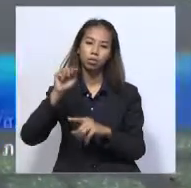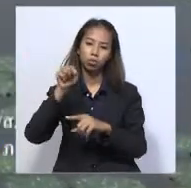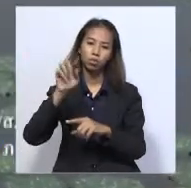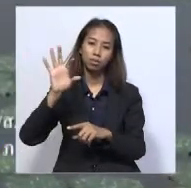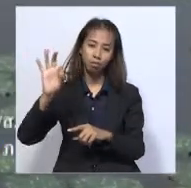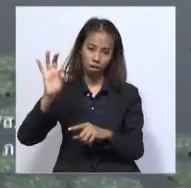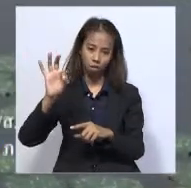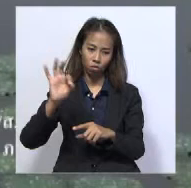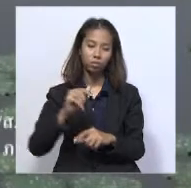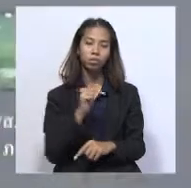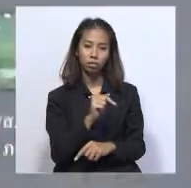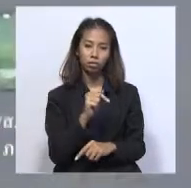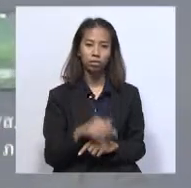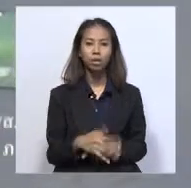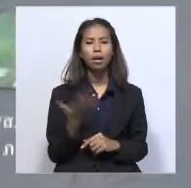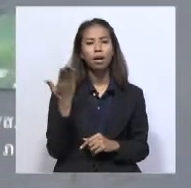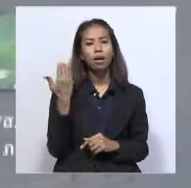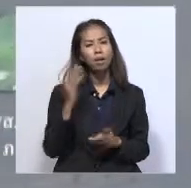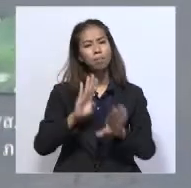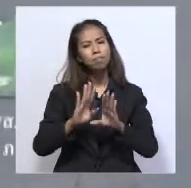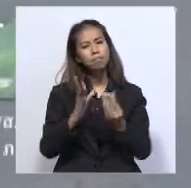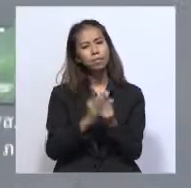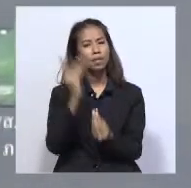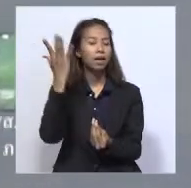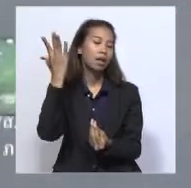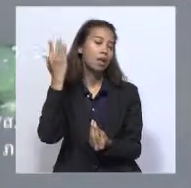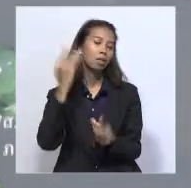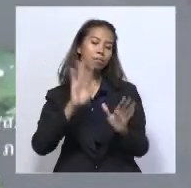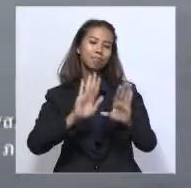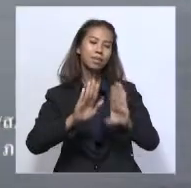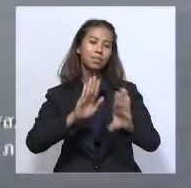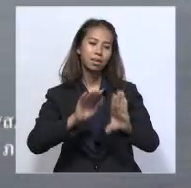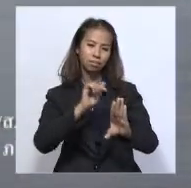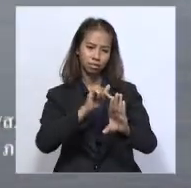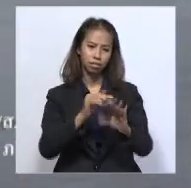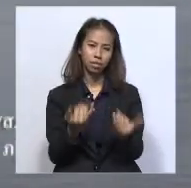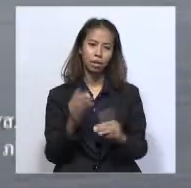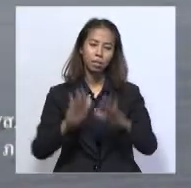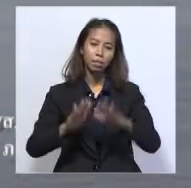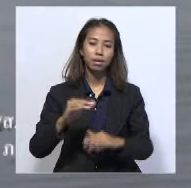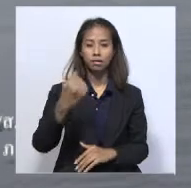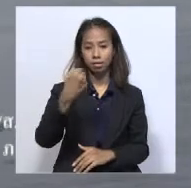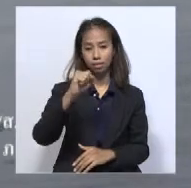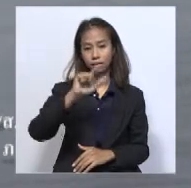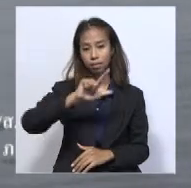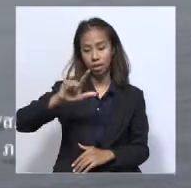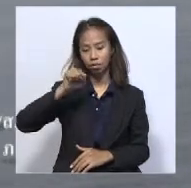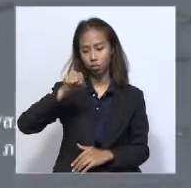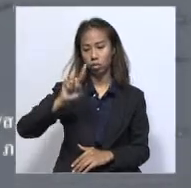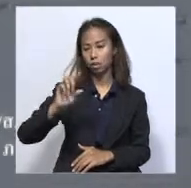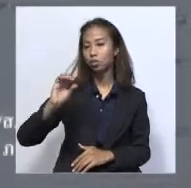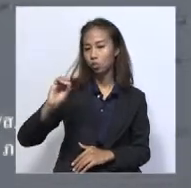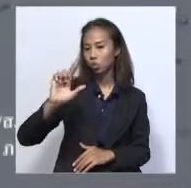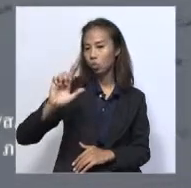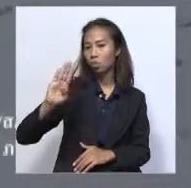41.9 ของความจุอ่างทั้งหมดเทียบกับช่วงเดียวกันของสัปดาห์ที่ผ่านมานะครับก็มีระดับเฉลี่ยรวม10ล้าน .10 ล้านลูกบา